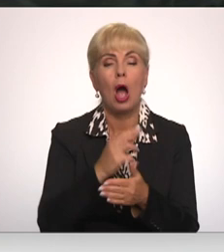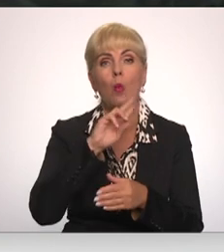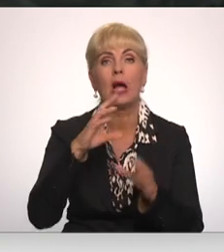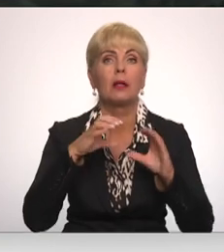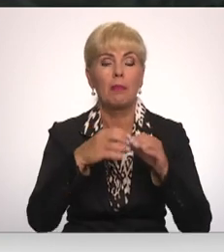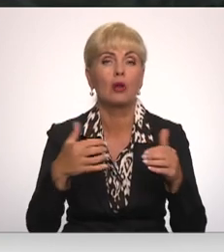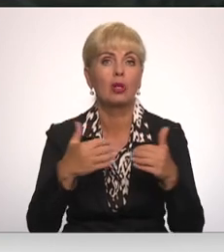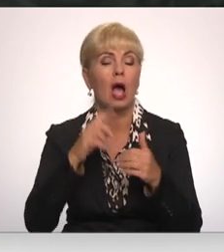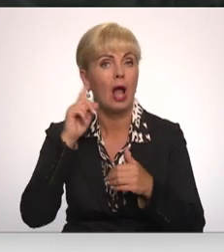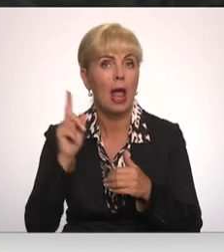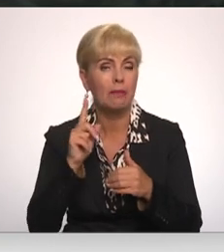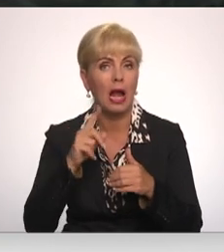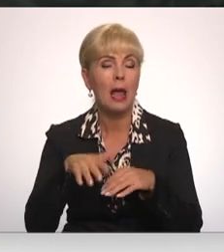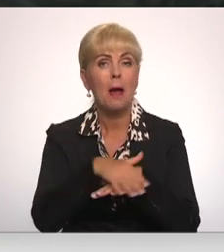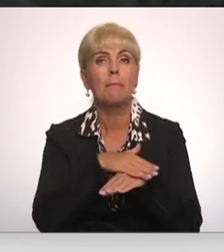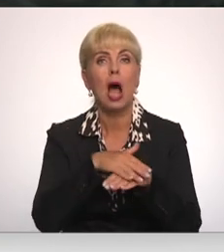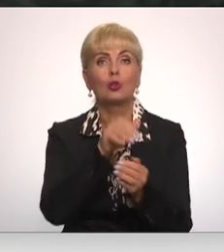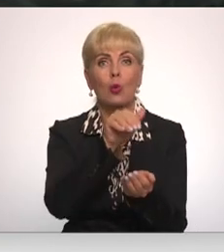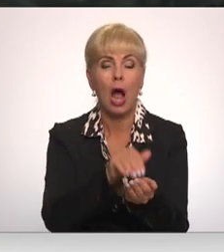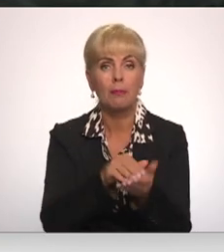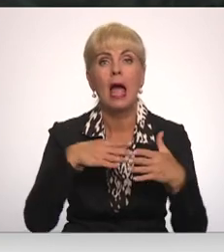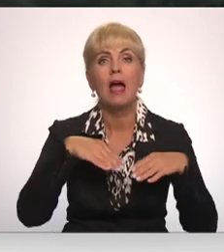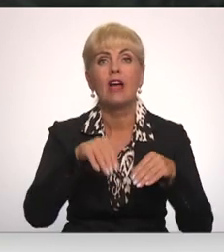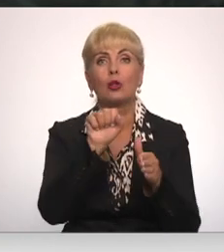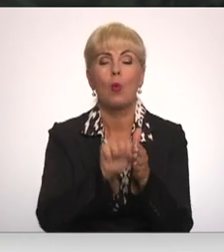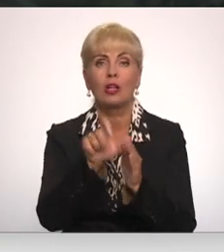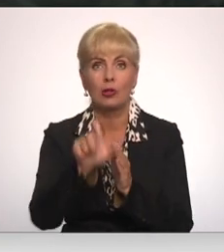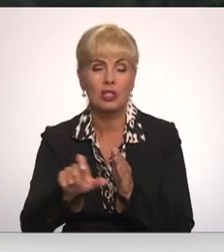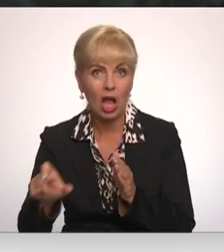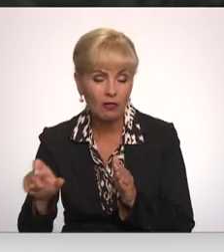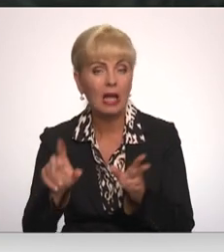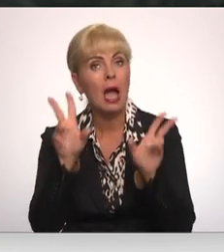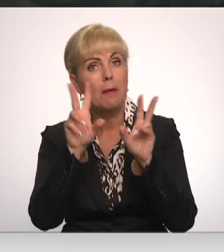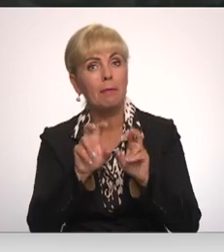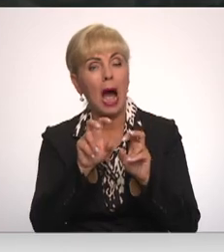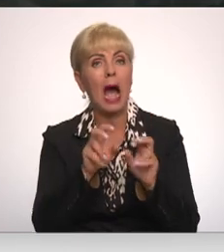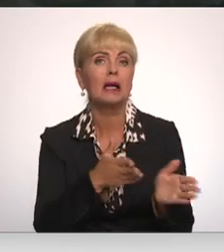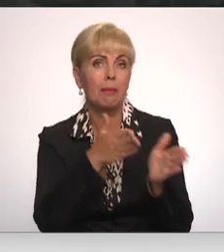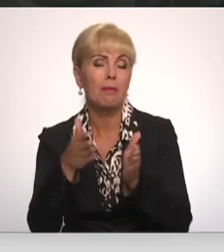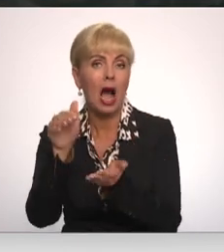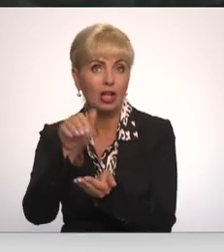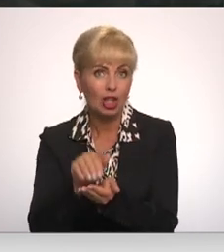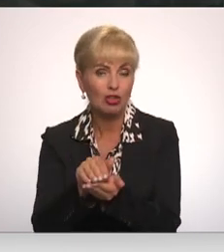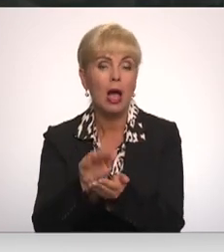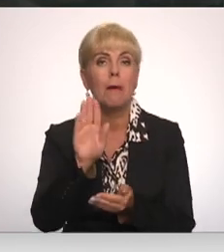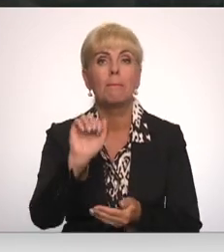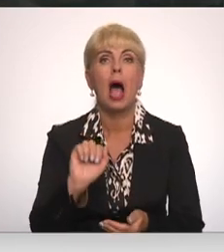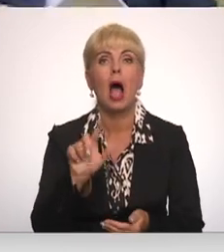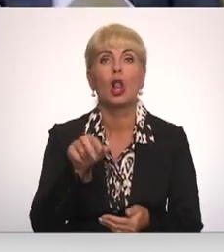pasaules kara ebreju masu kapi. Tagad veikti nogalināto cilvēku mirstīgo atlieku pārbedīšana Baldonas pilsētas